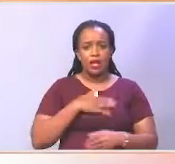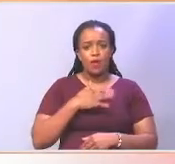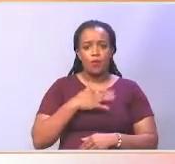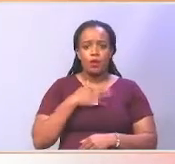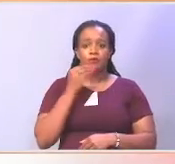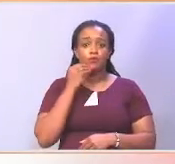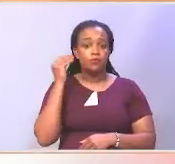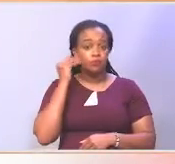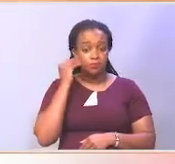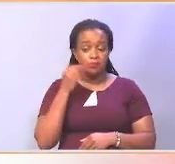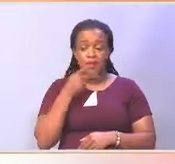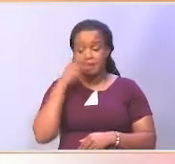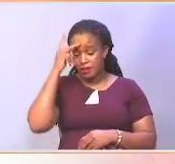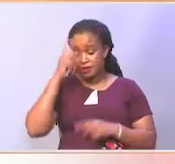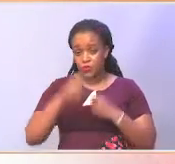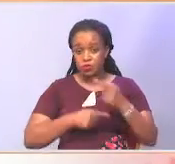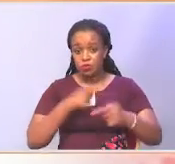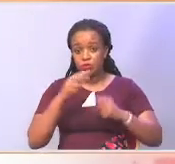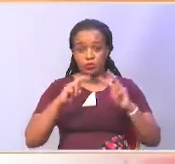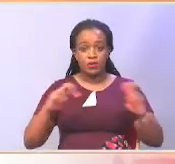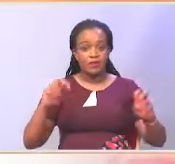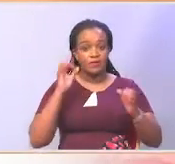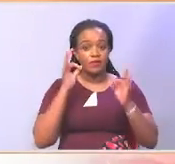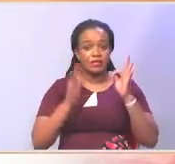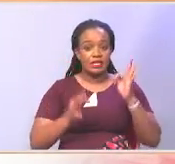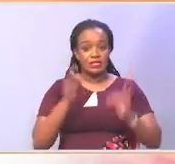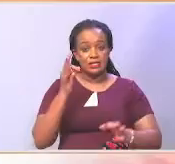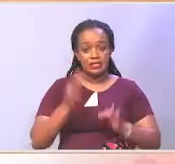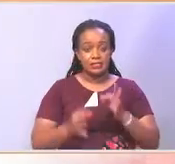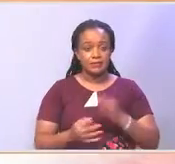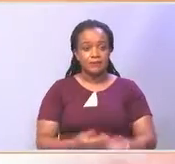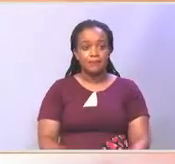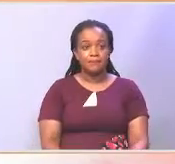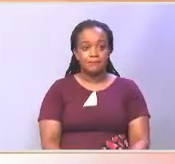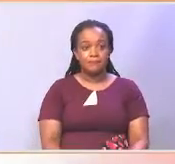continue to seek for justice. Boniface Barasa, TV 47.